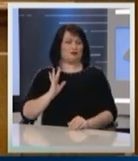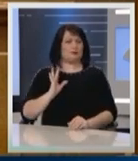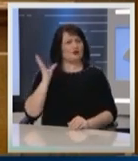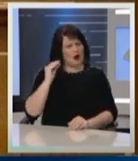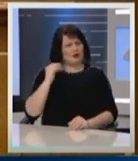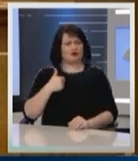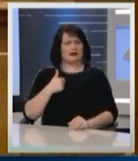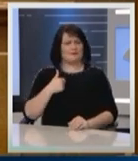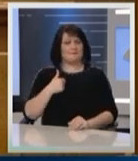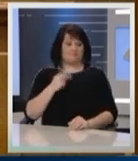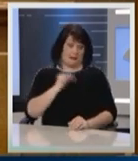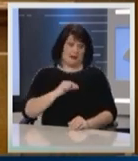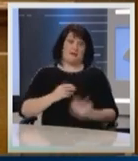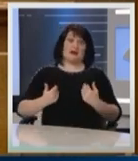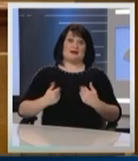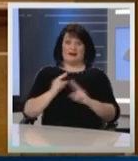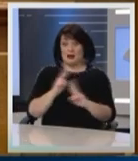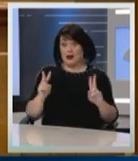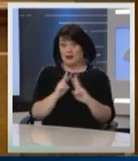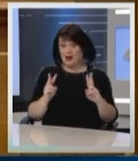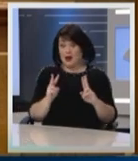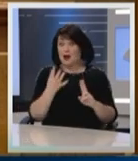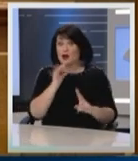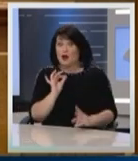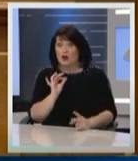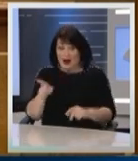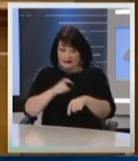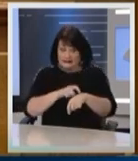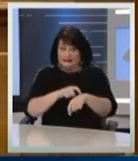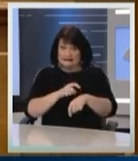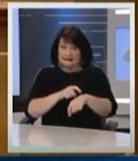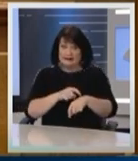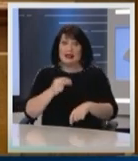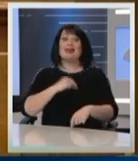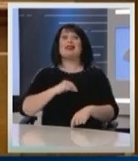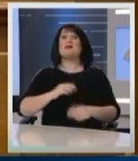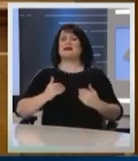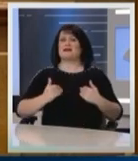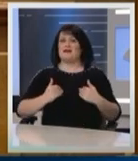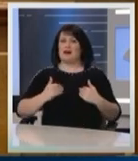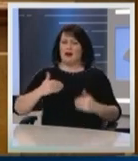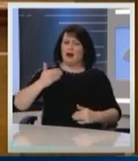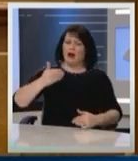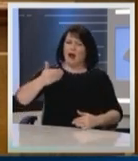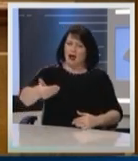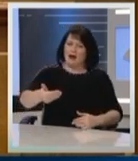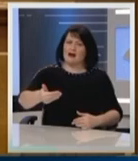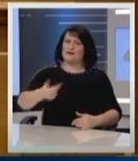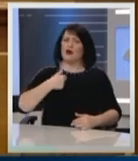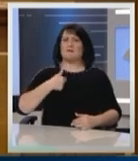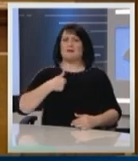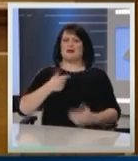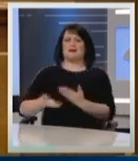ακούσει, ότι δεν μας συμφέρει να καθαρίσουμε το χώρο, γιατί μπορεί αυτή την ώρα να μην εξυπηρετούμεθα, αλλά αύριο θα είμαστε εμείς